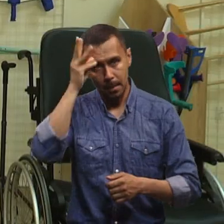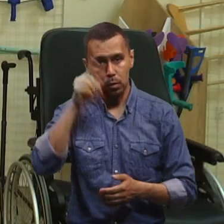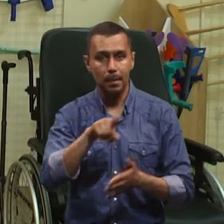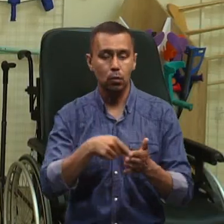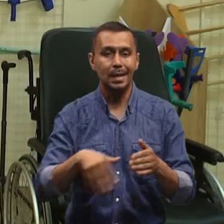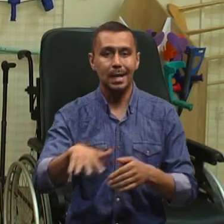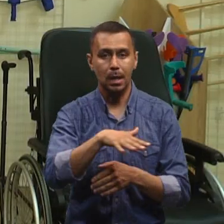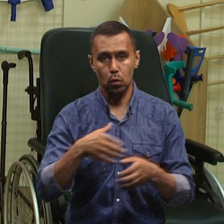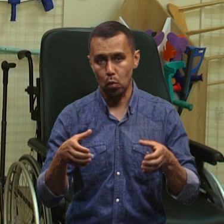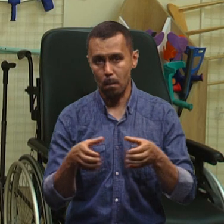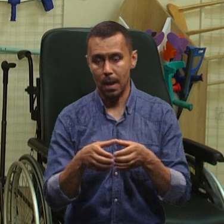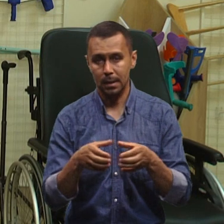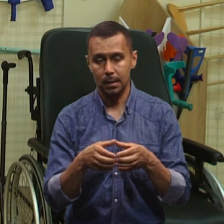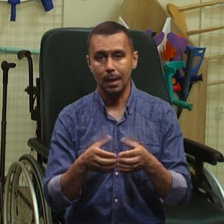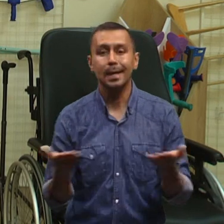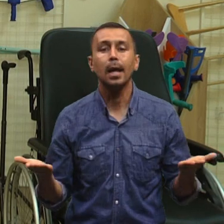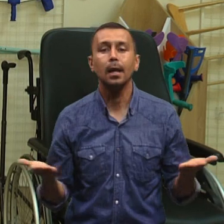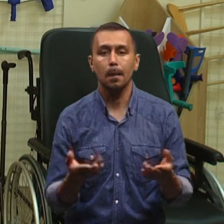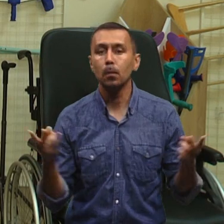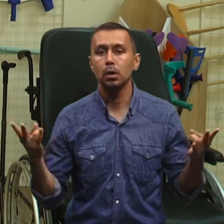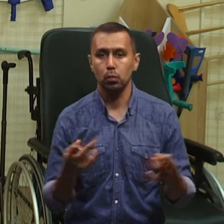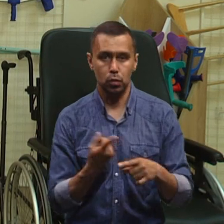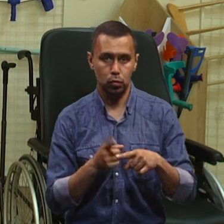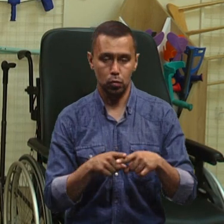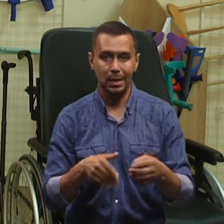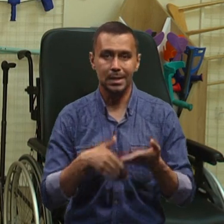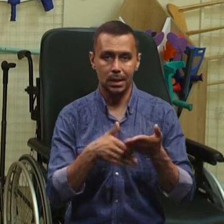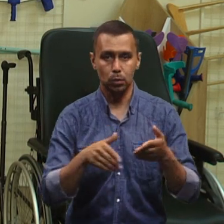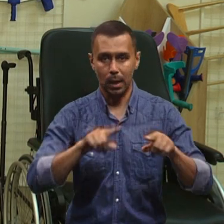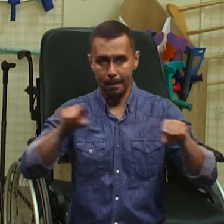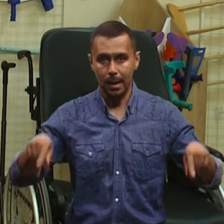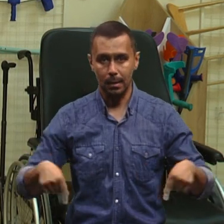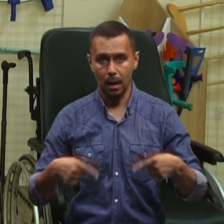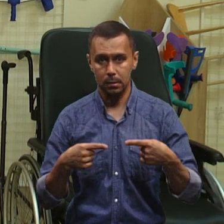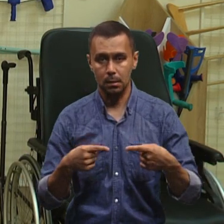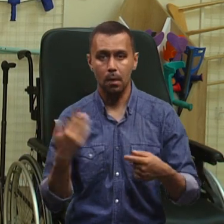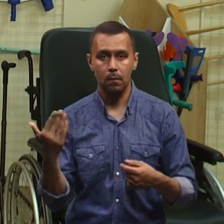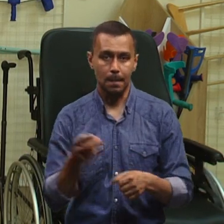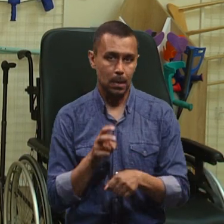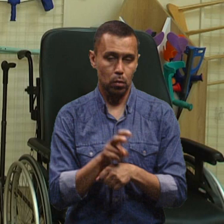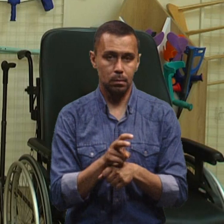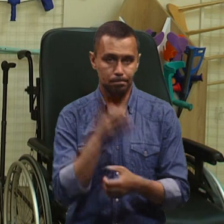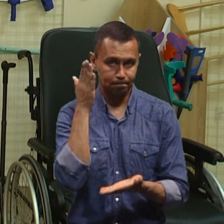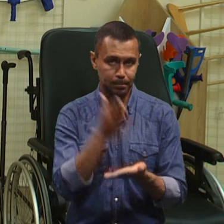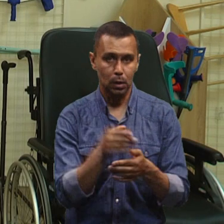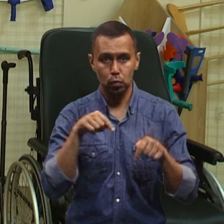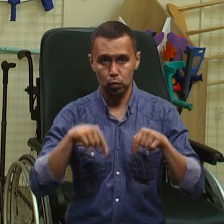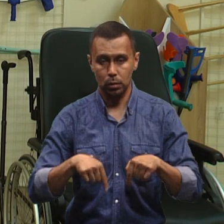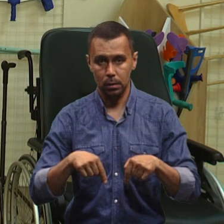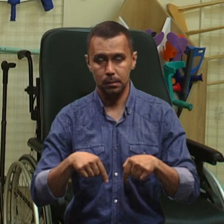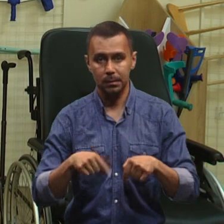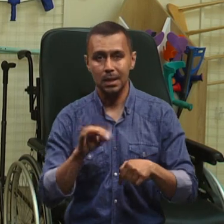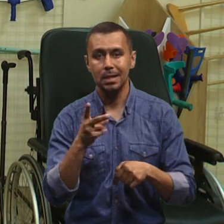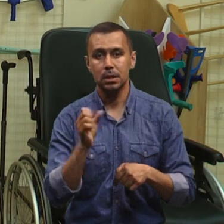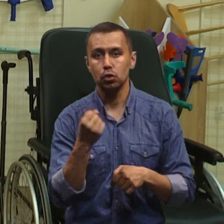міської територіальної громади, які потребують даного засобу реабілітації. Вони приходять безпосередньо сюди до нас, на